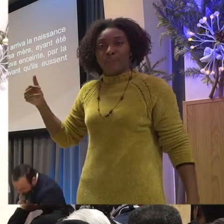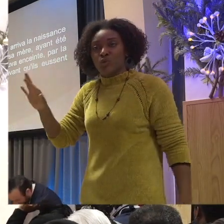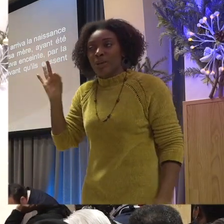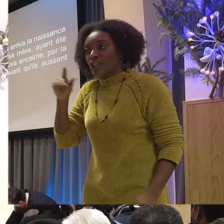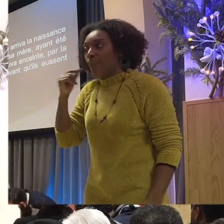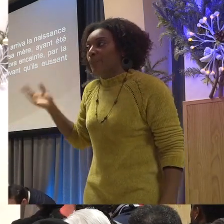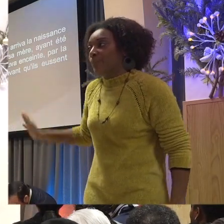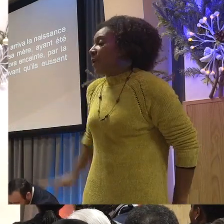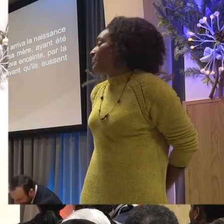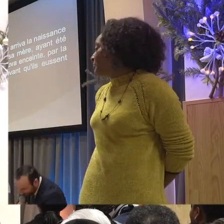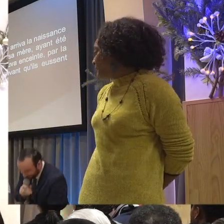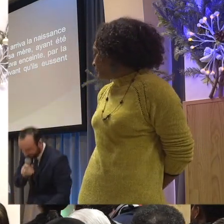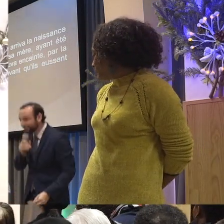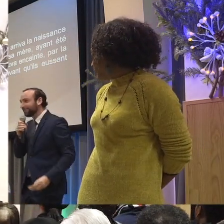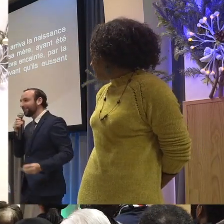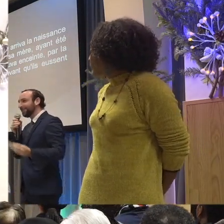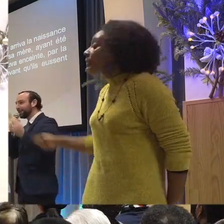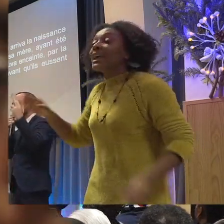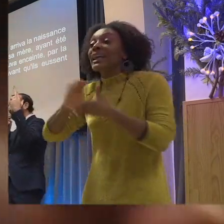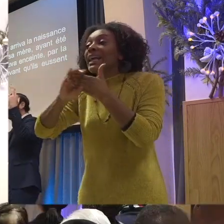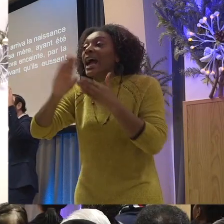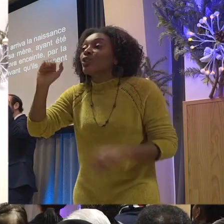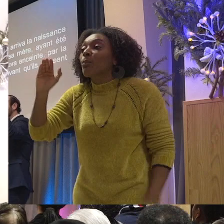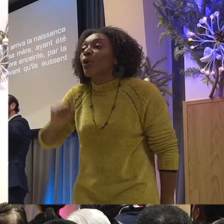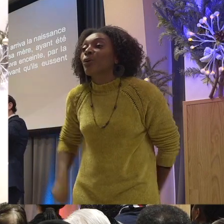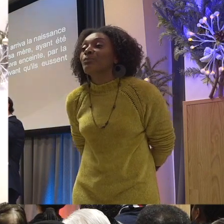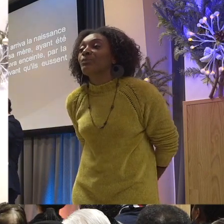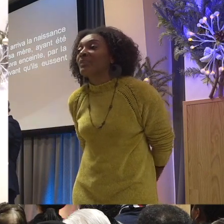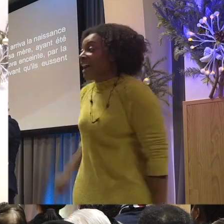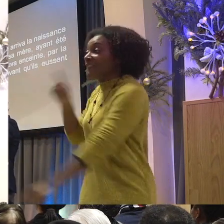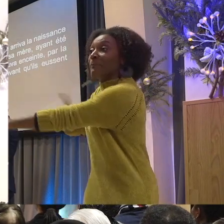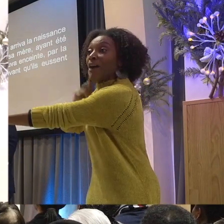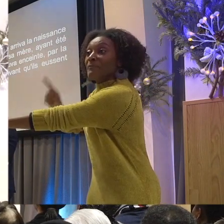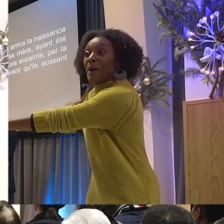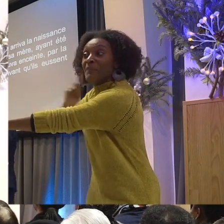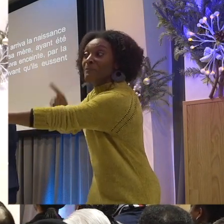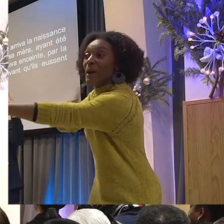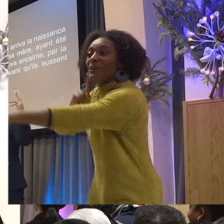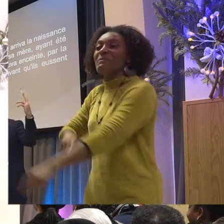Ok. Bon, il n'y a rien dessus, mais la carte bancaire.